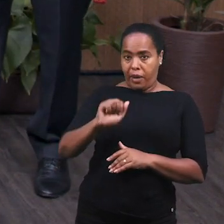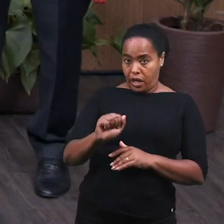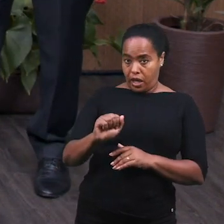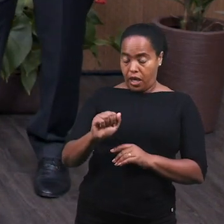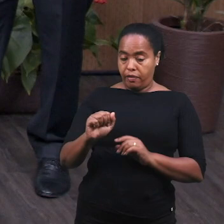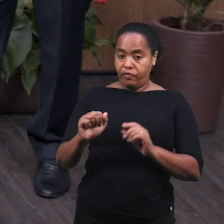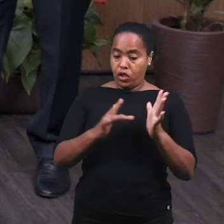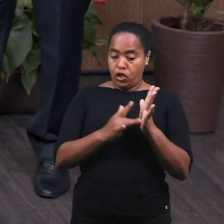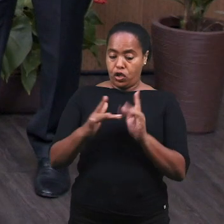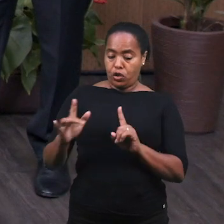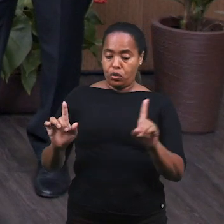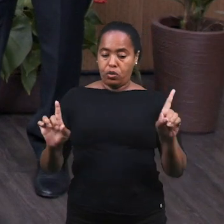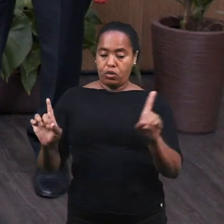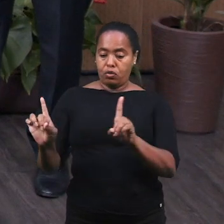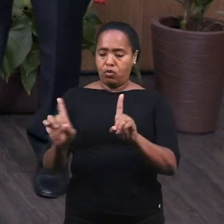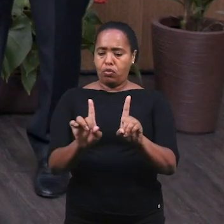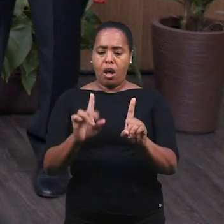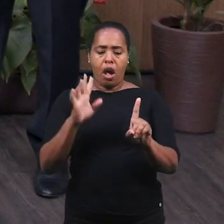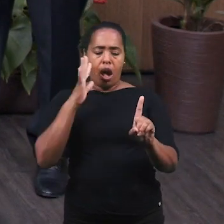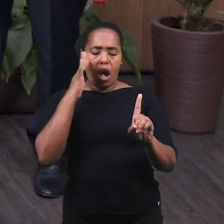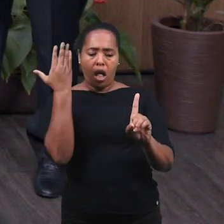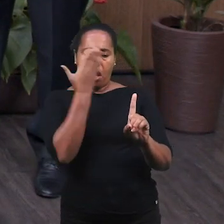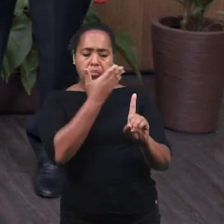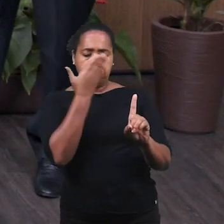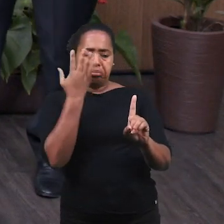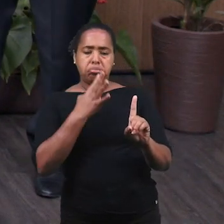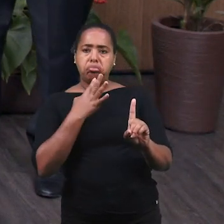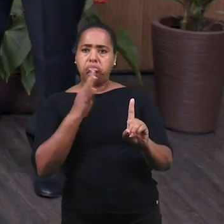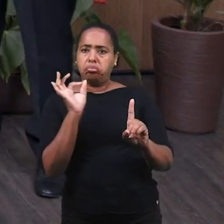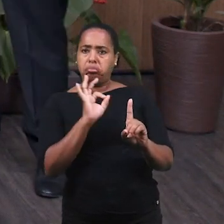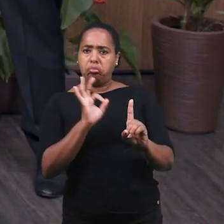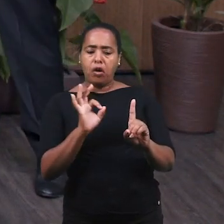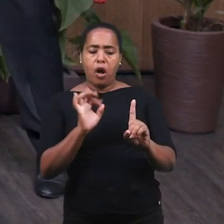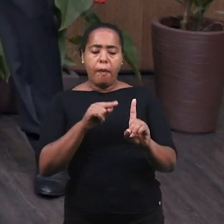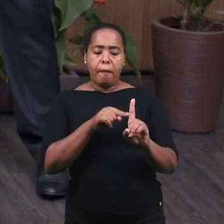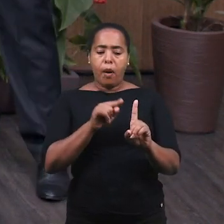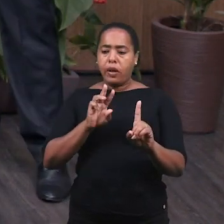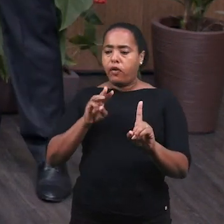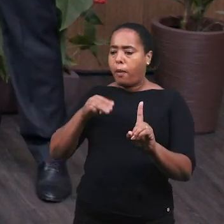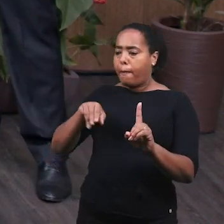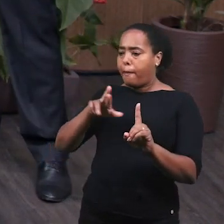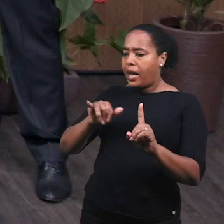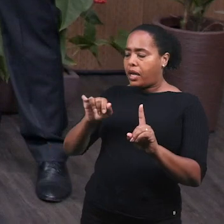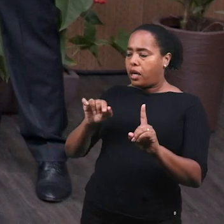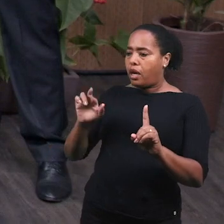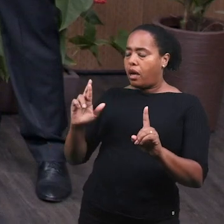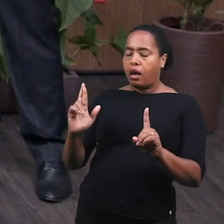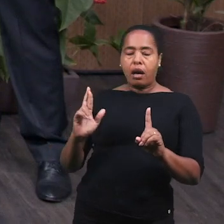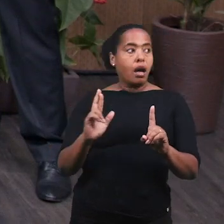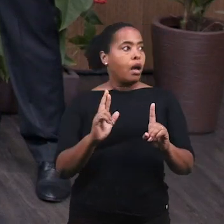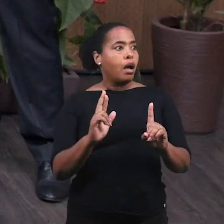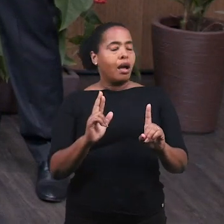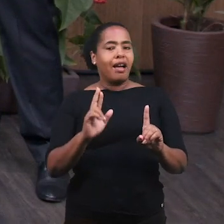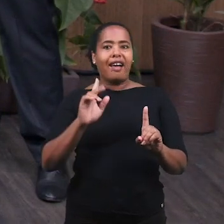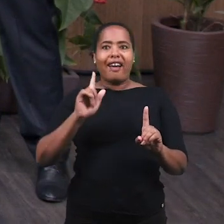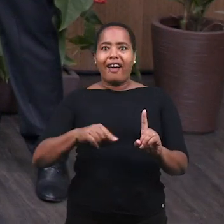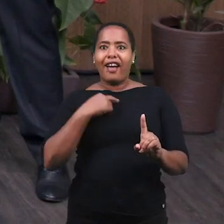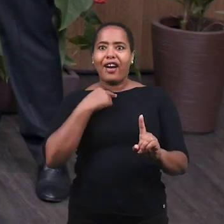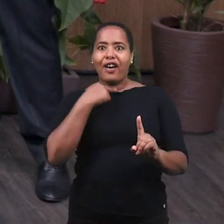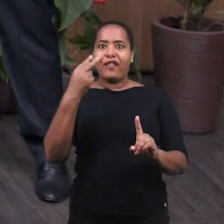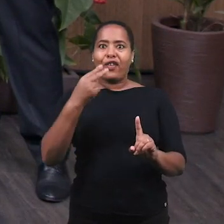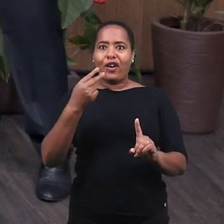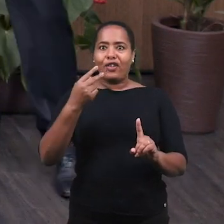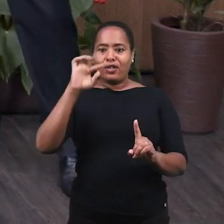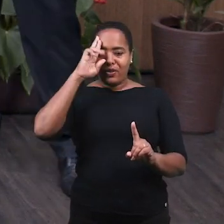Святого. Иисус находился рядом с Марией, она не узнала, но когда она услышала, что Иисус зовет ее по